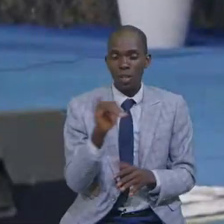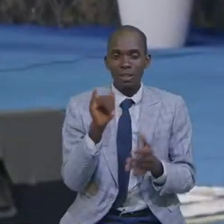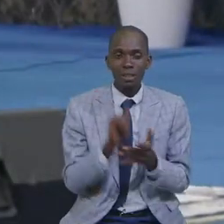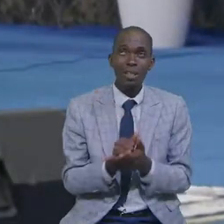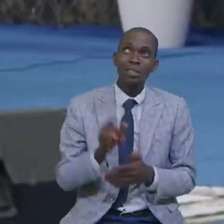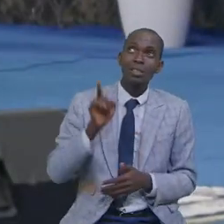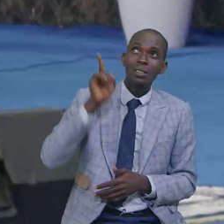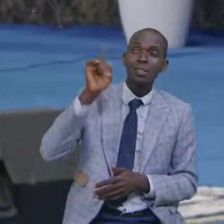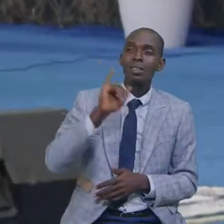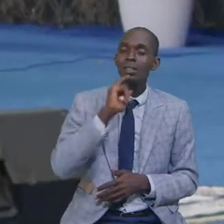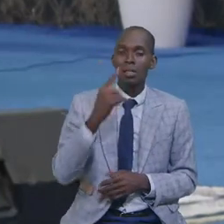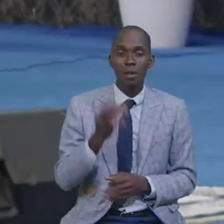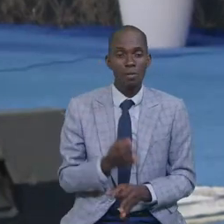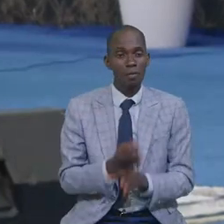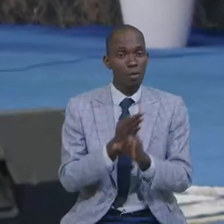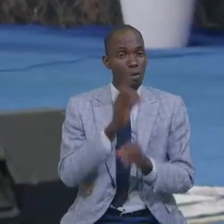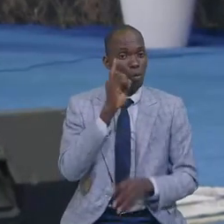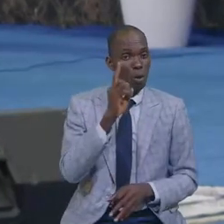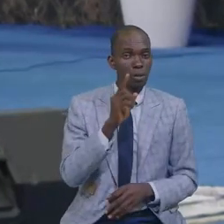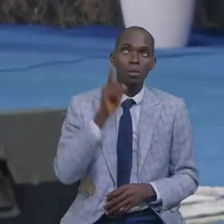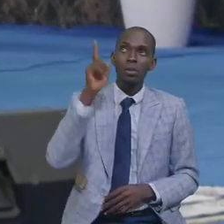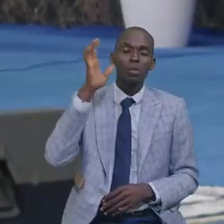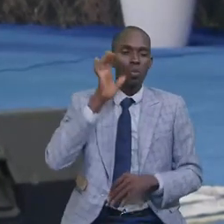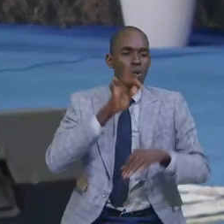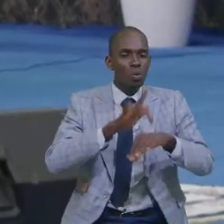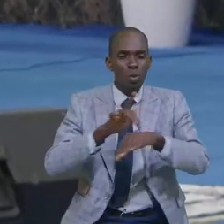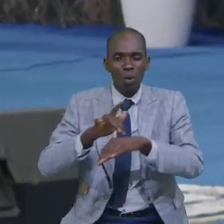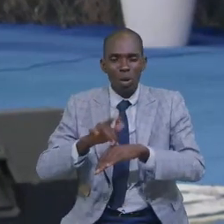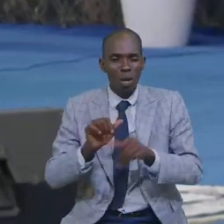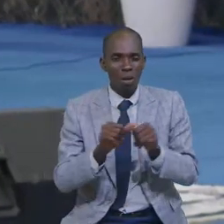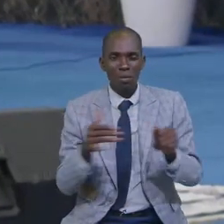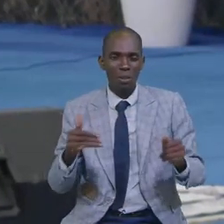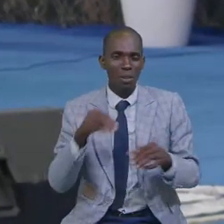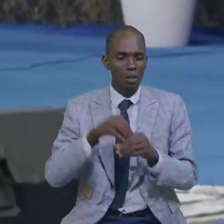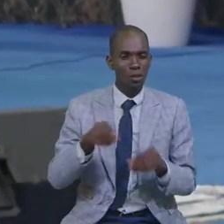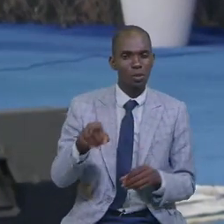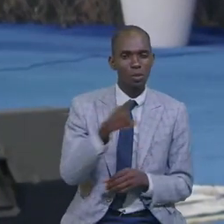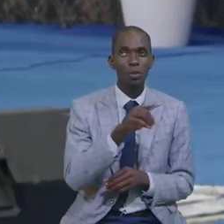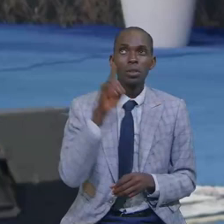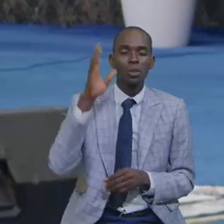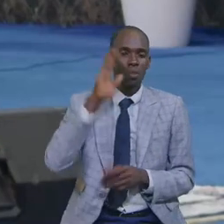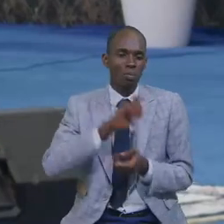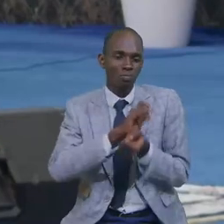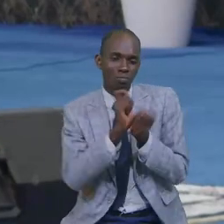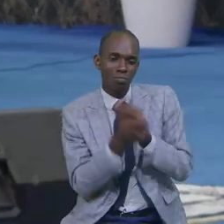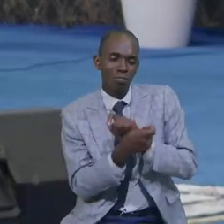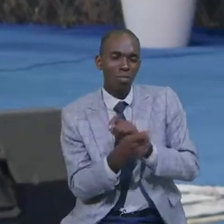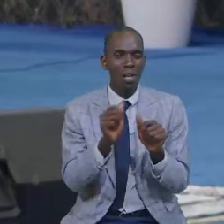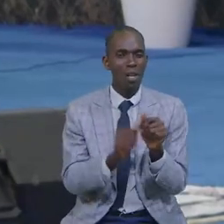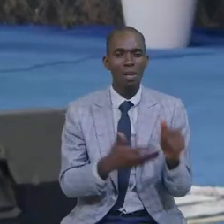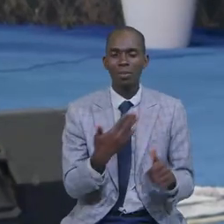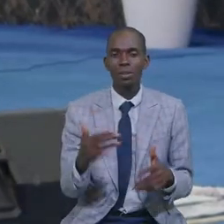que c'est le fidèle il va toucher tout ce qui doit être touché il va